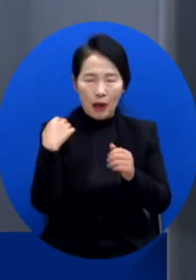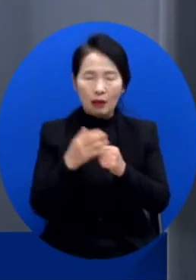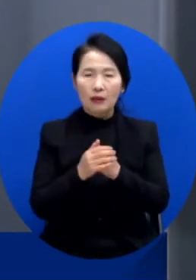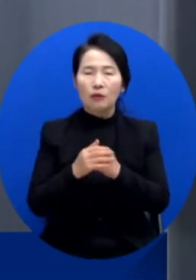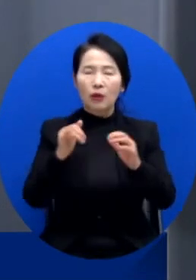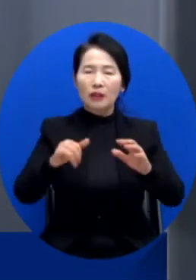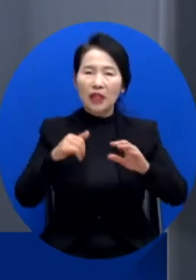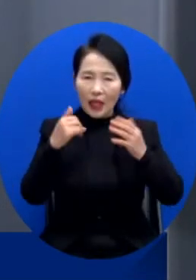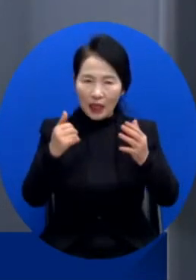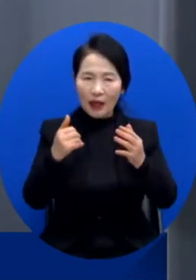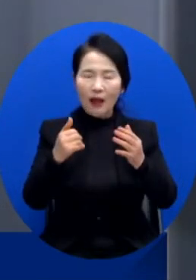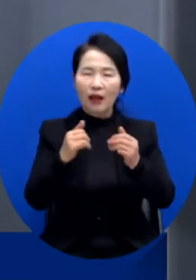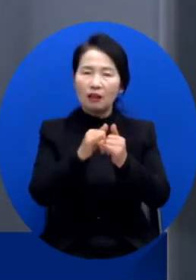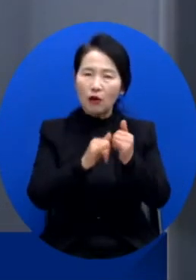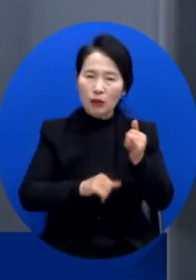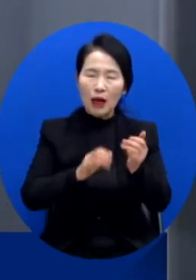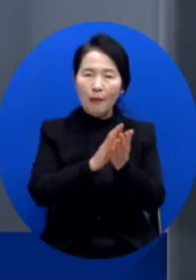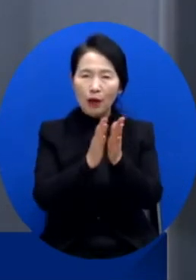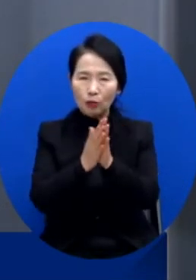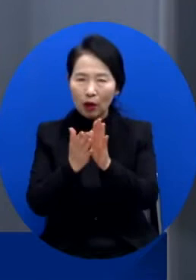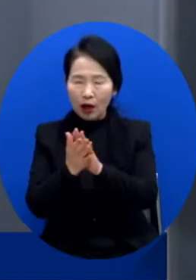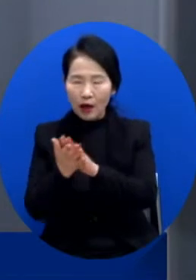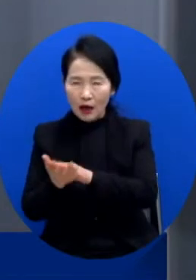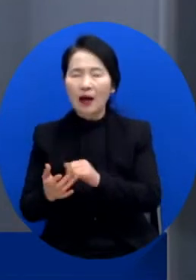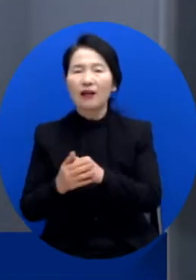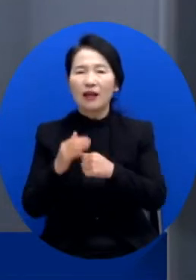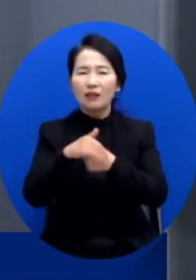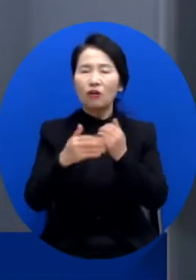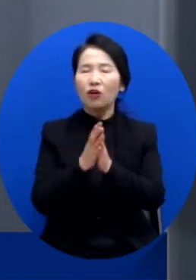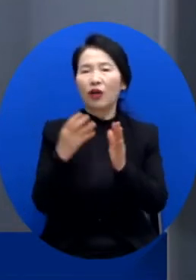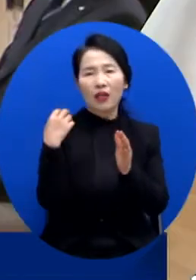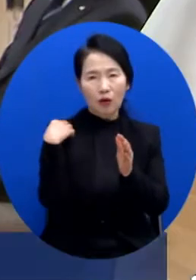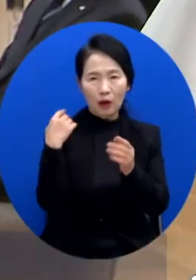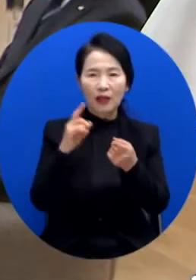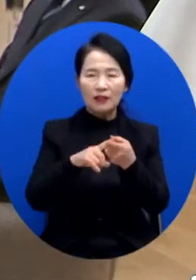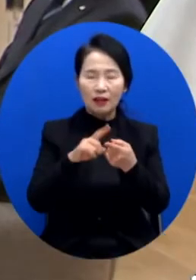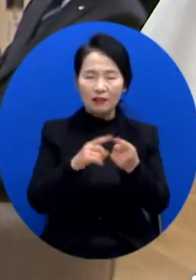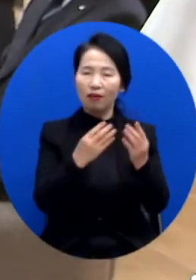변화를 가져왔는지를 중심으로 해서 전시가 이루어지고 있고요.